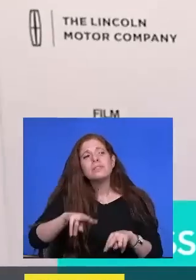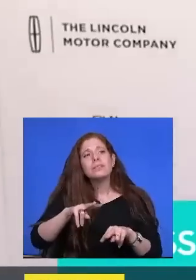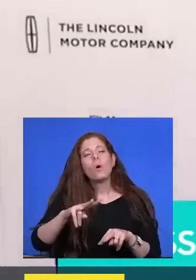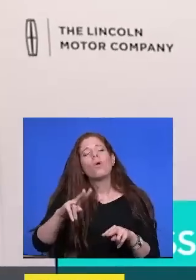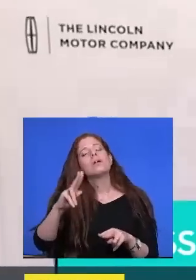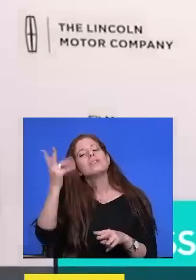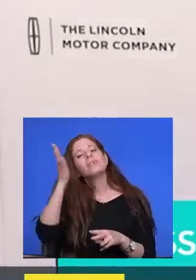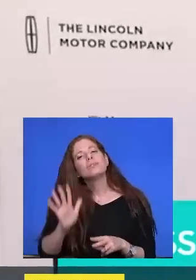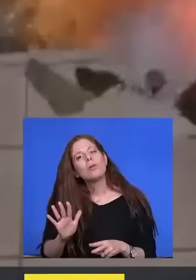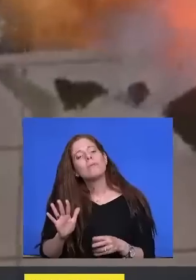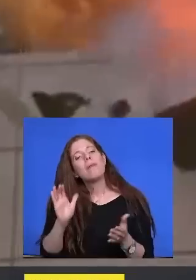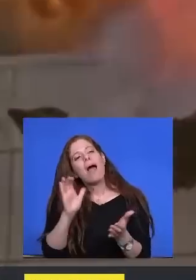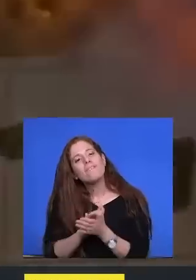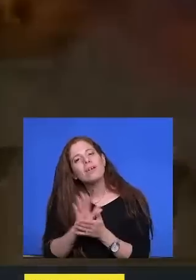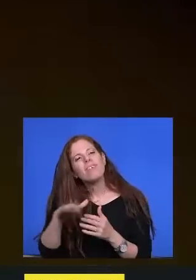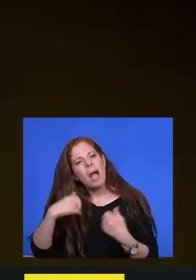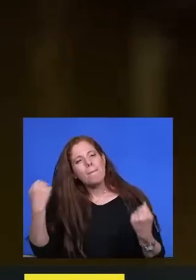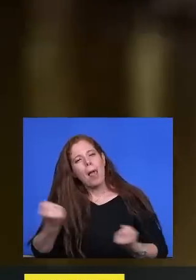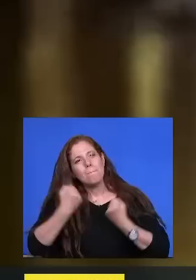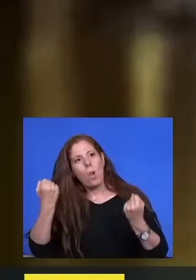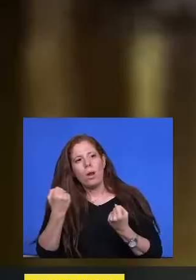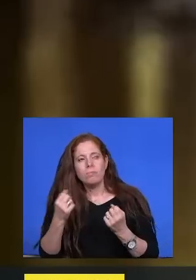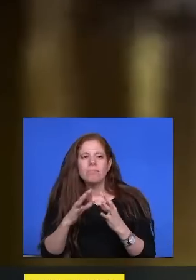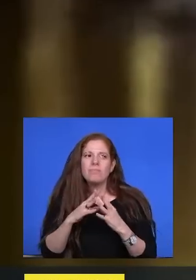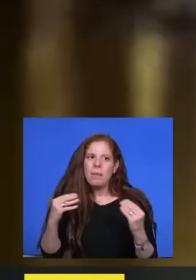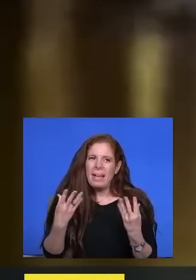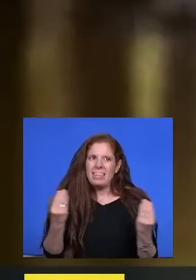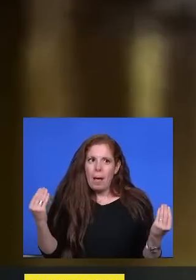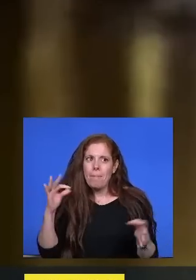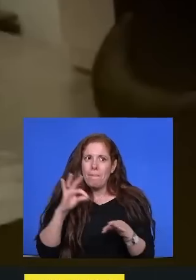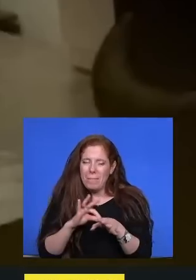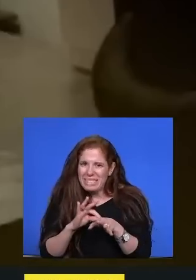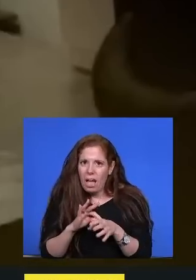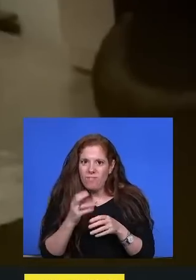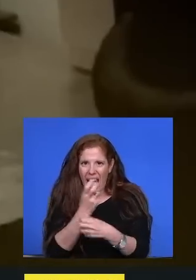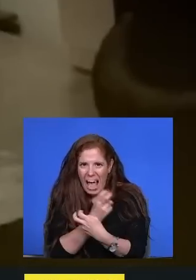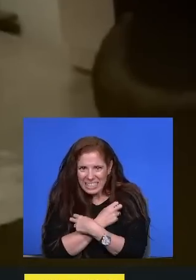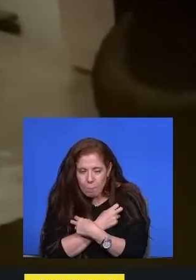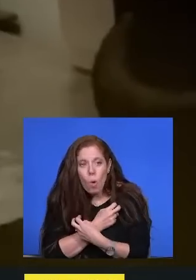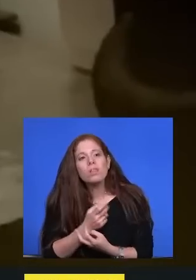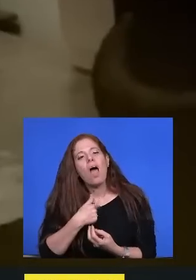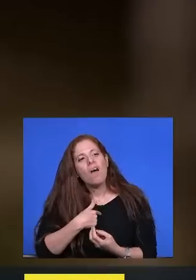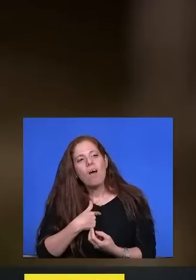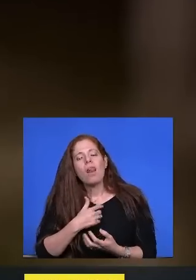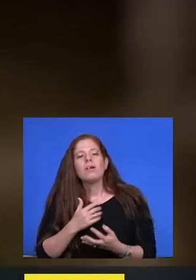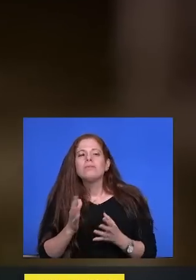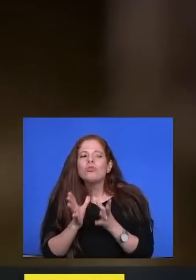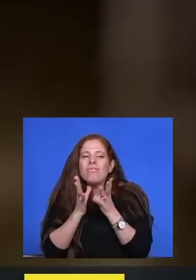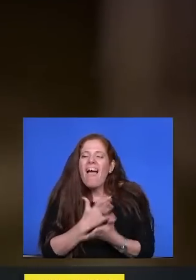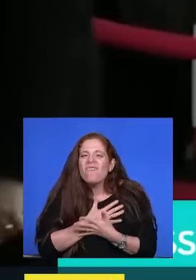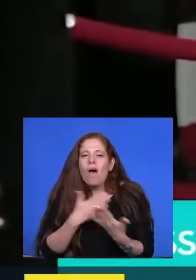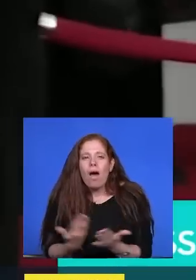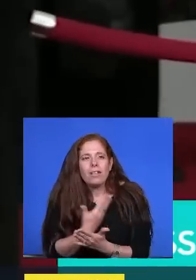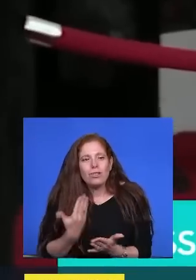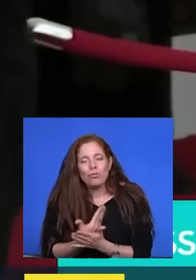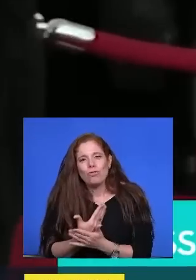לחברים וגם לפעלולים. I've lost a lot of flesh and bone in this experience, but I've been refueled and refilled with love and